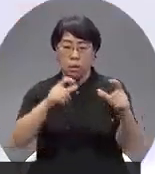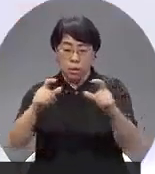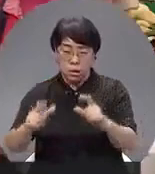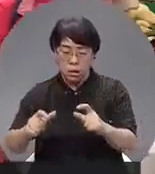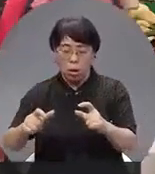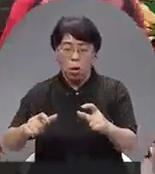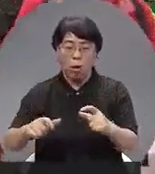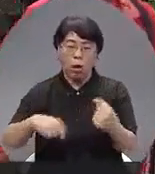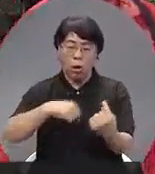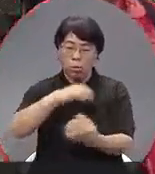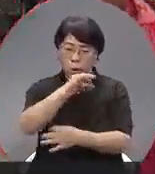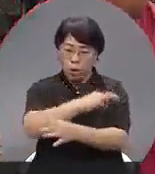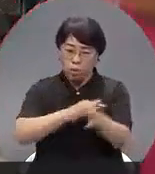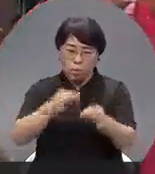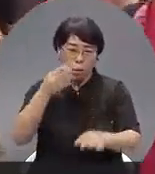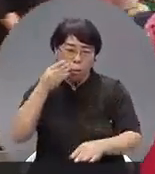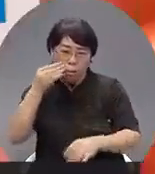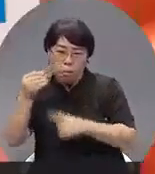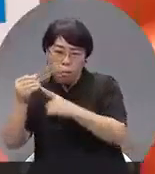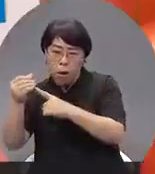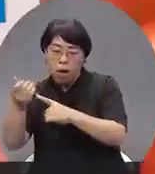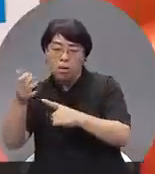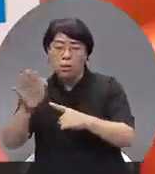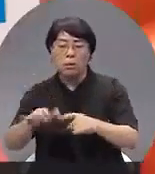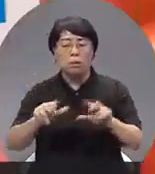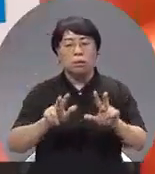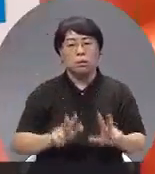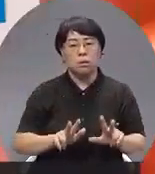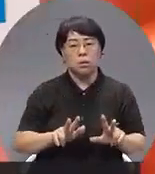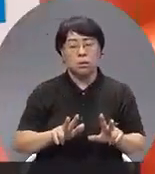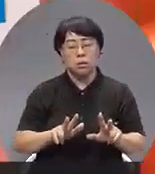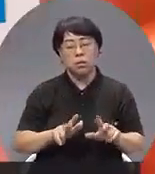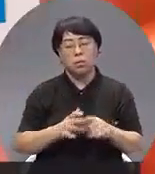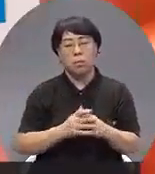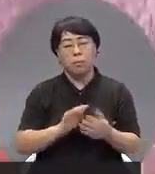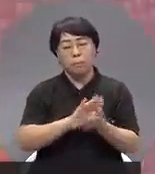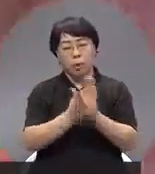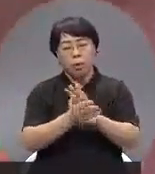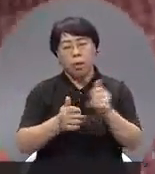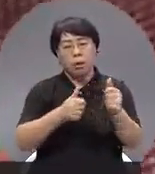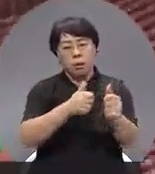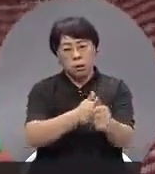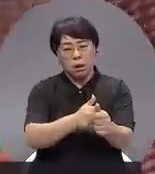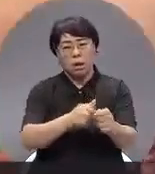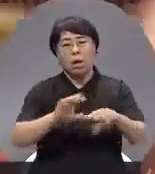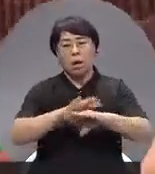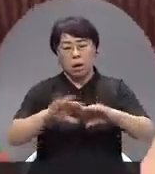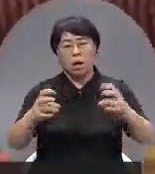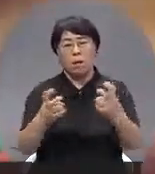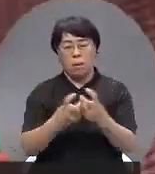했던 지역화폐를 어떻게 유지할 것인가가 도내 자치단체들의 시급한 과제로